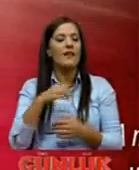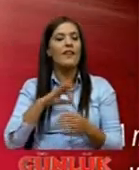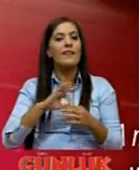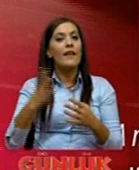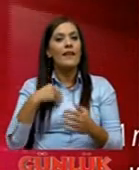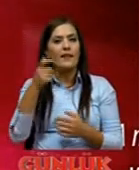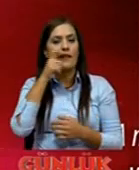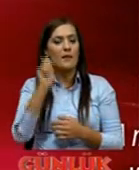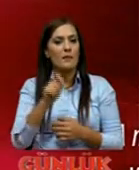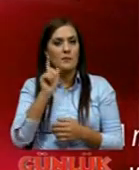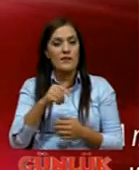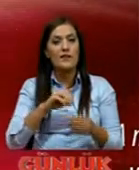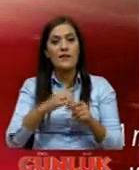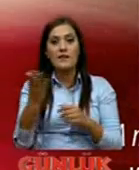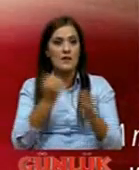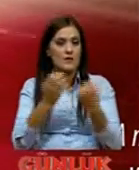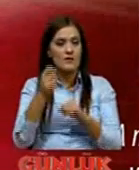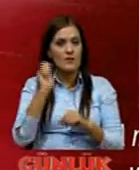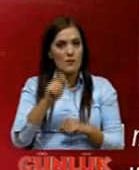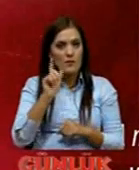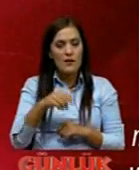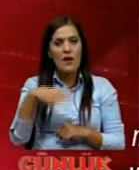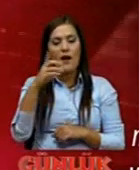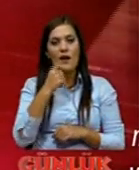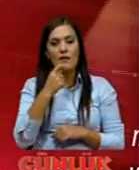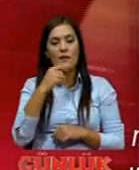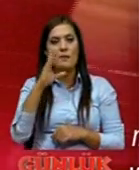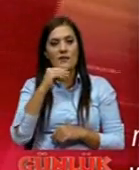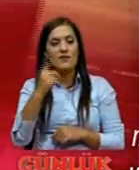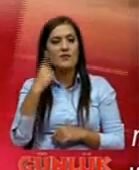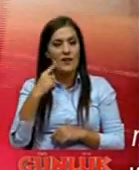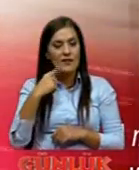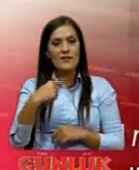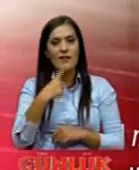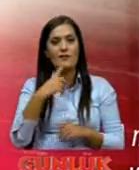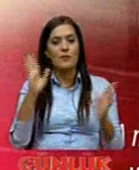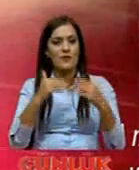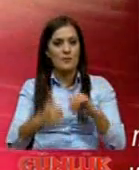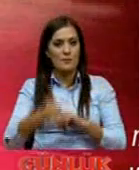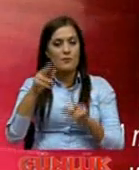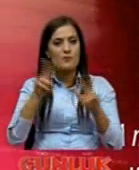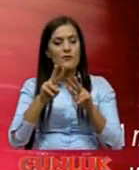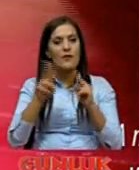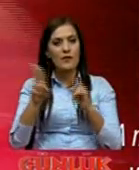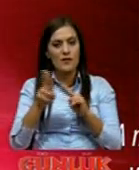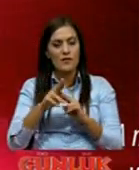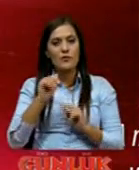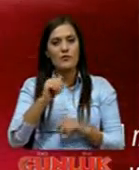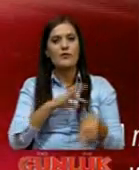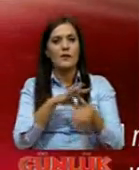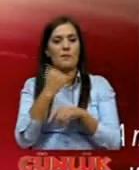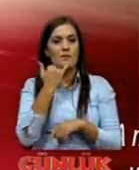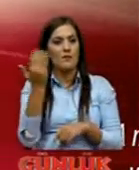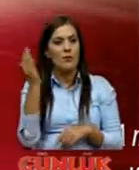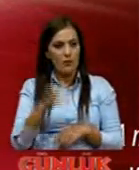dikkat etmeliyiz? Nasıl alışveriş yapmalıyız? Ankara Pastacılar, Şekerciler ve Tatlıcılar Odası Başkanı Mustafa Kahveci Günlük Rehber'e